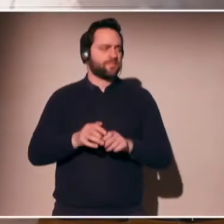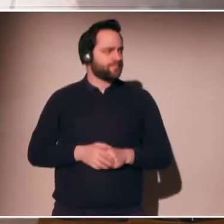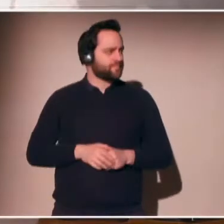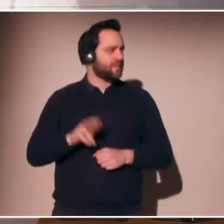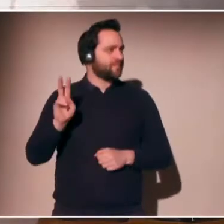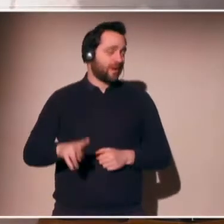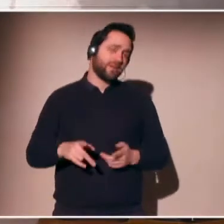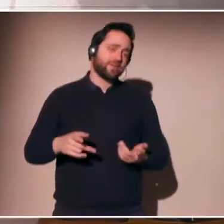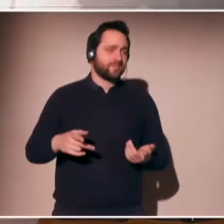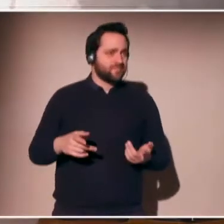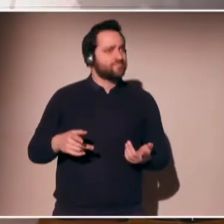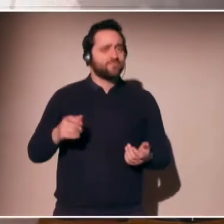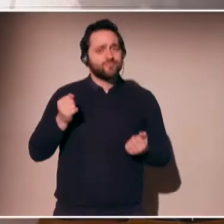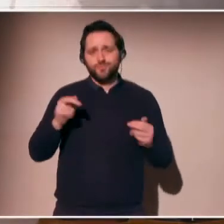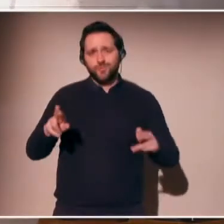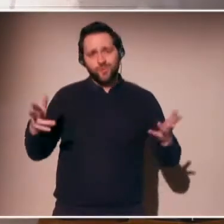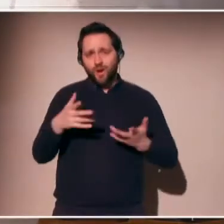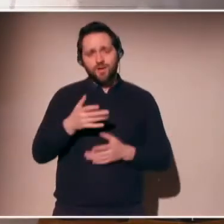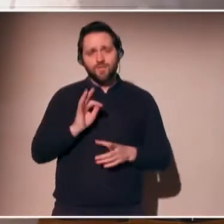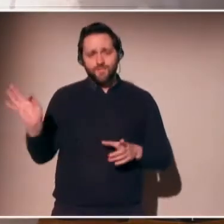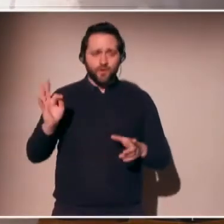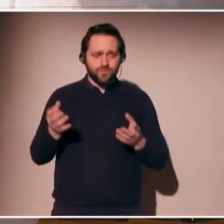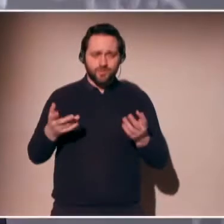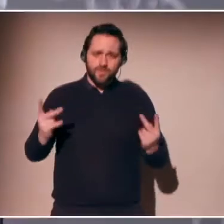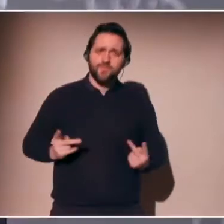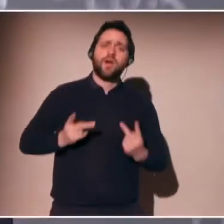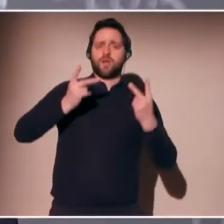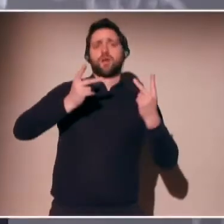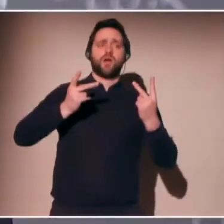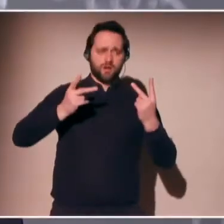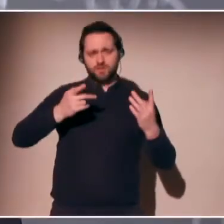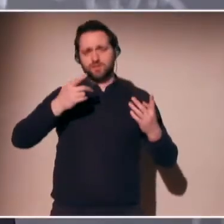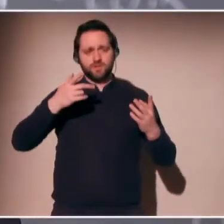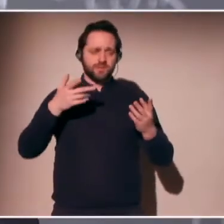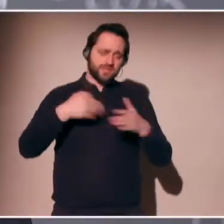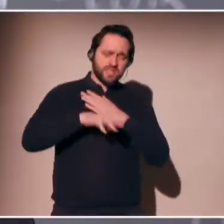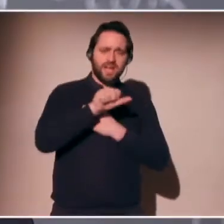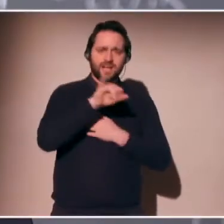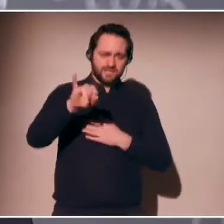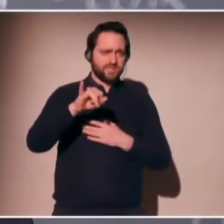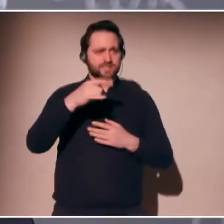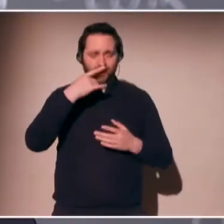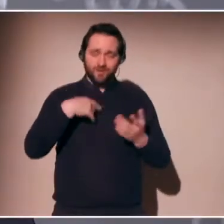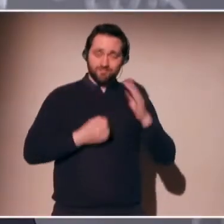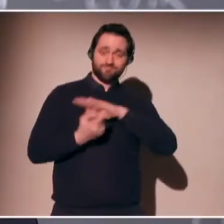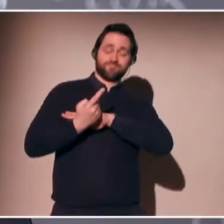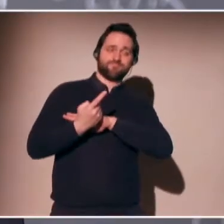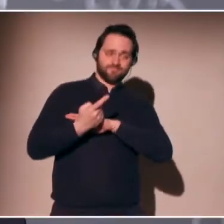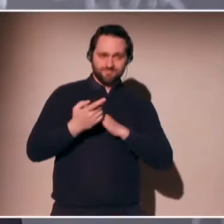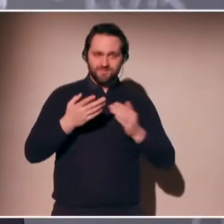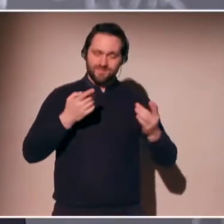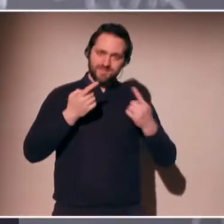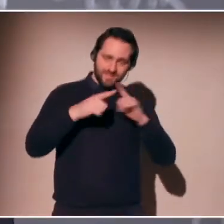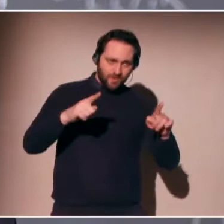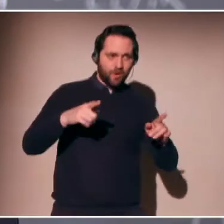sera différente et qui viendra nourrir le débat international et qui permettra de montrer comment on